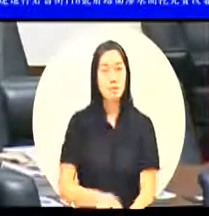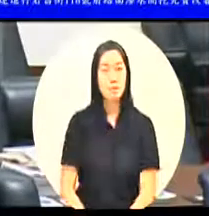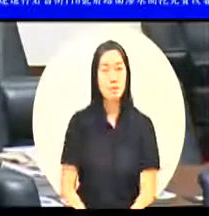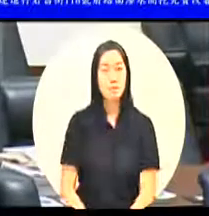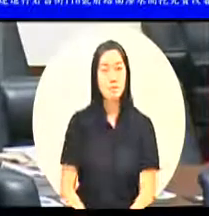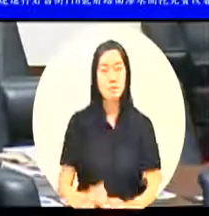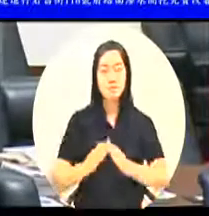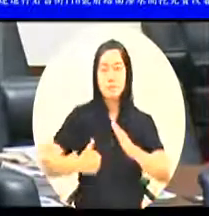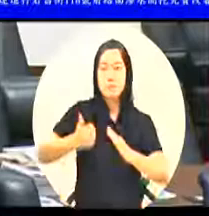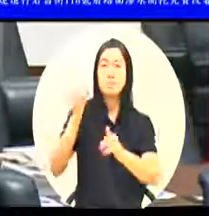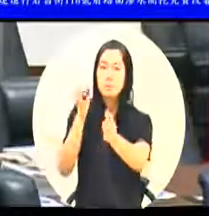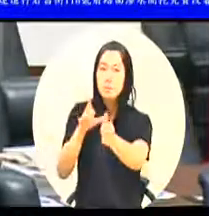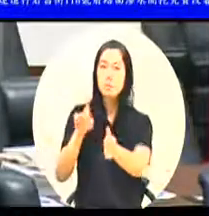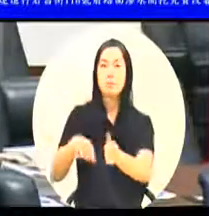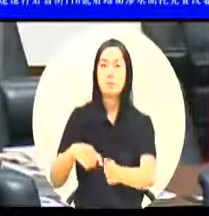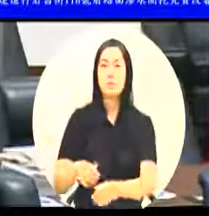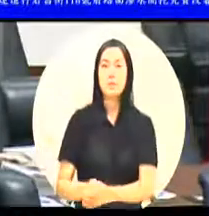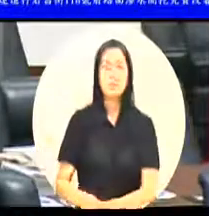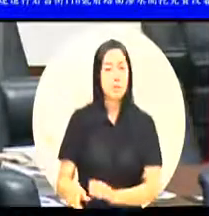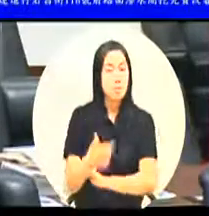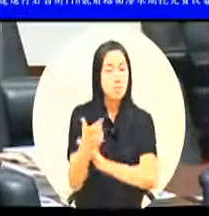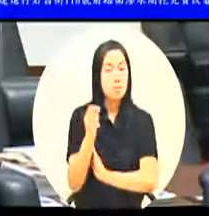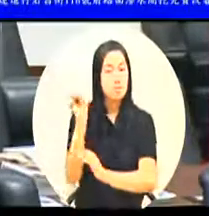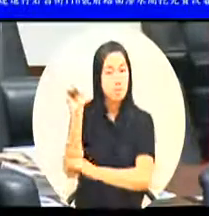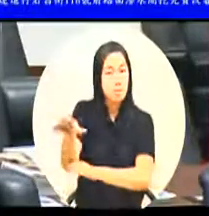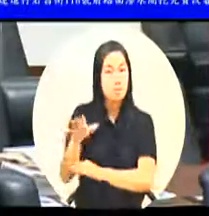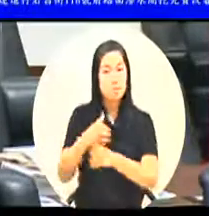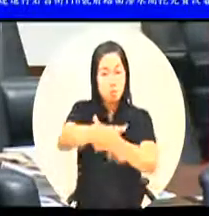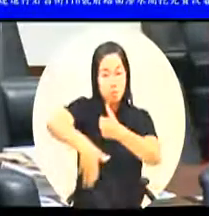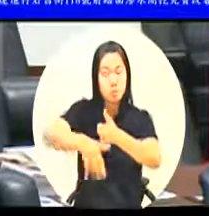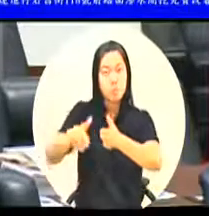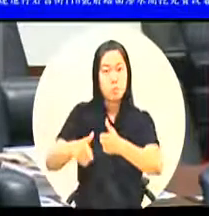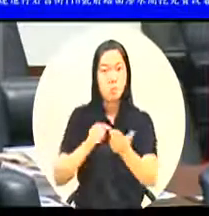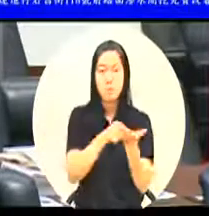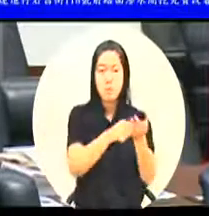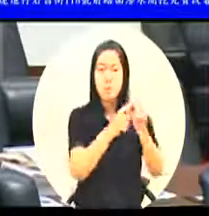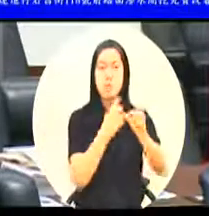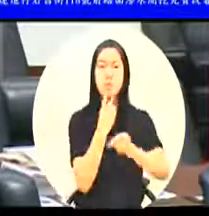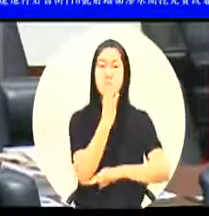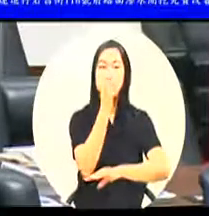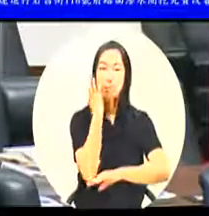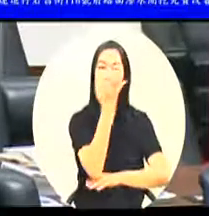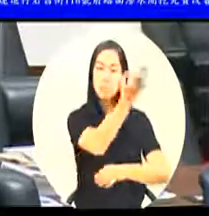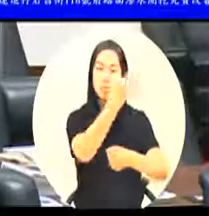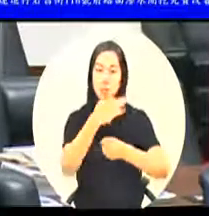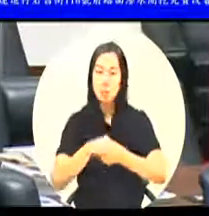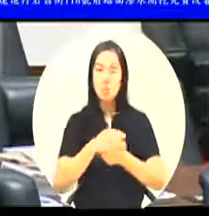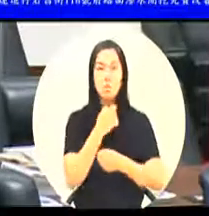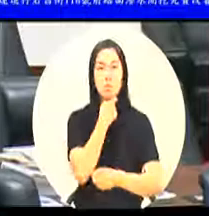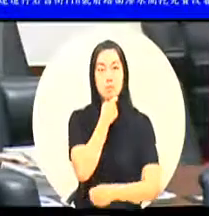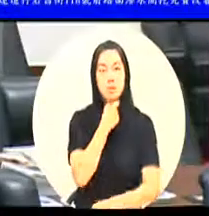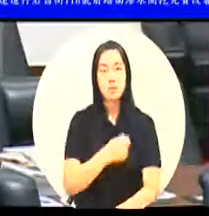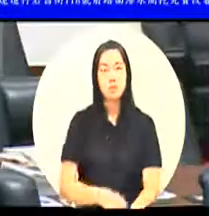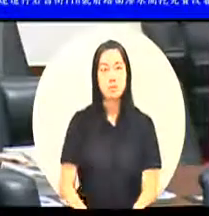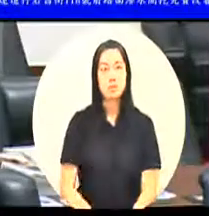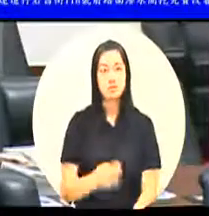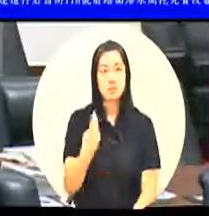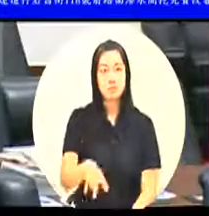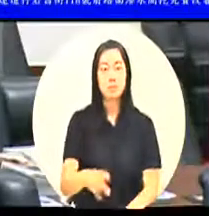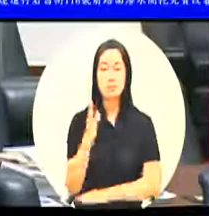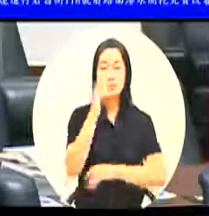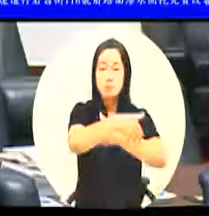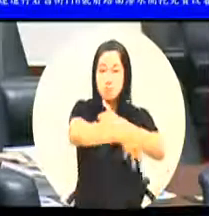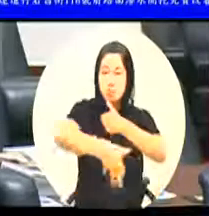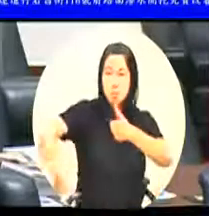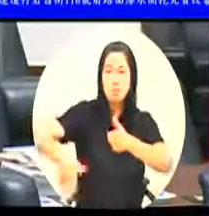要责成相关单位，争取中央有关单位的补助。再来，各局处横向